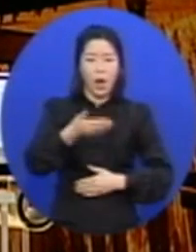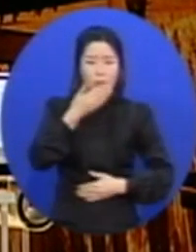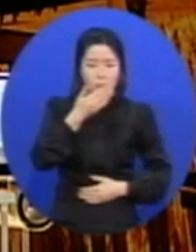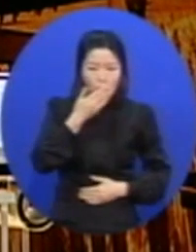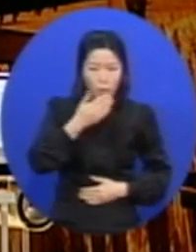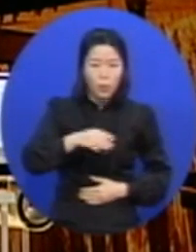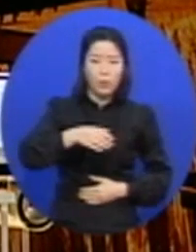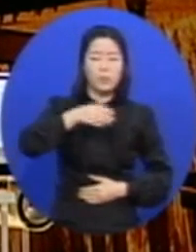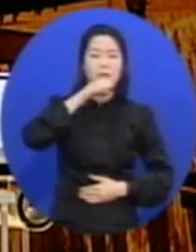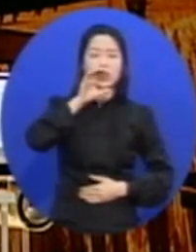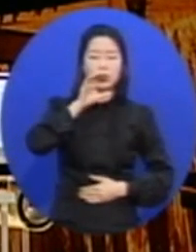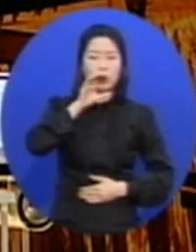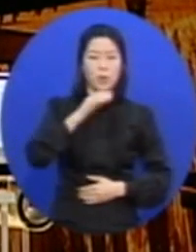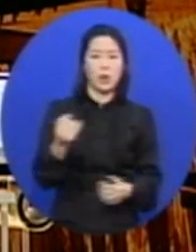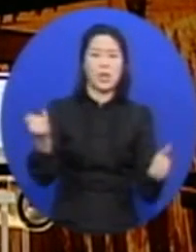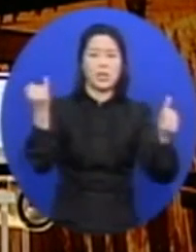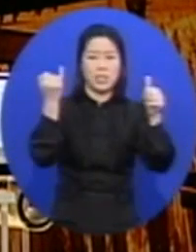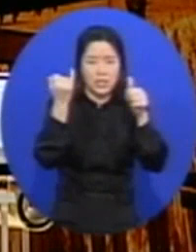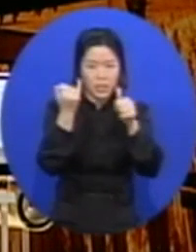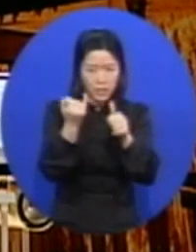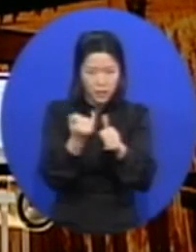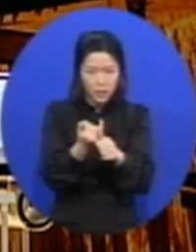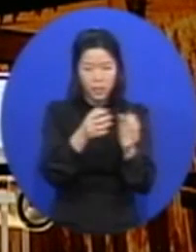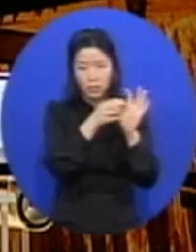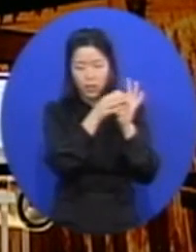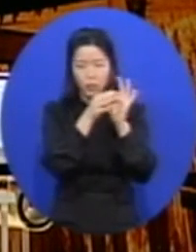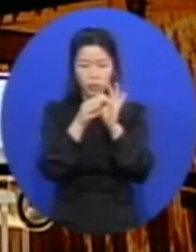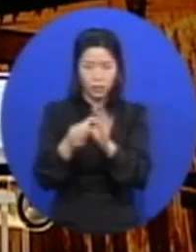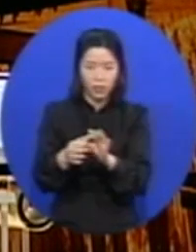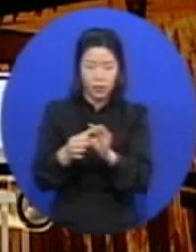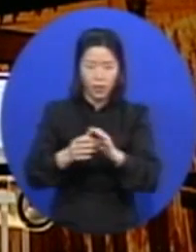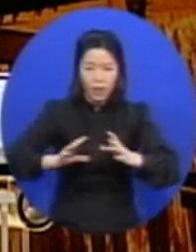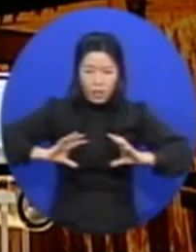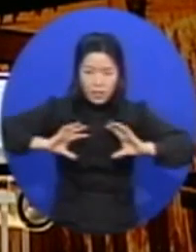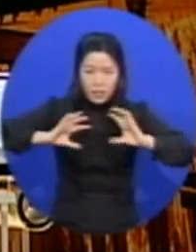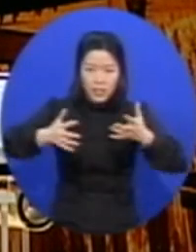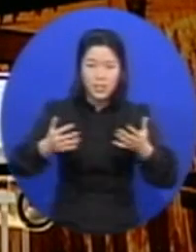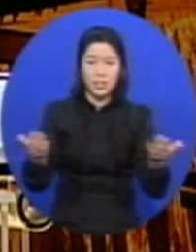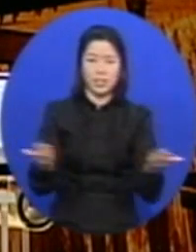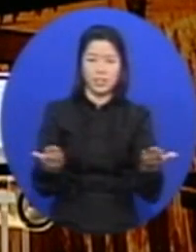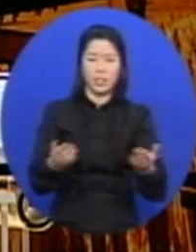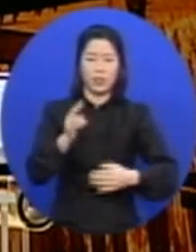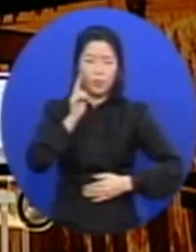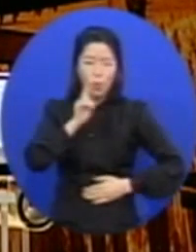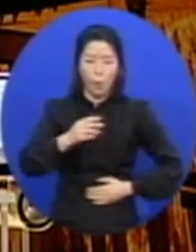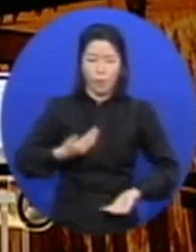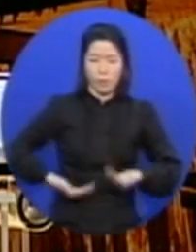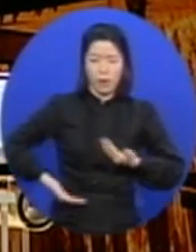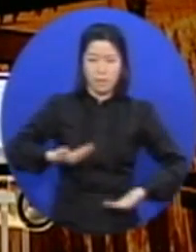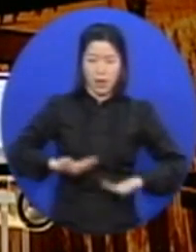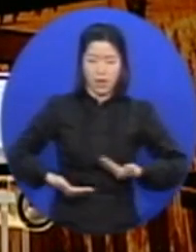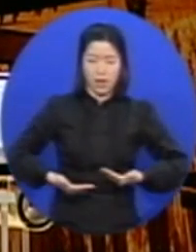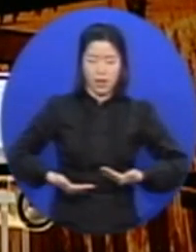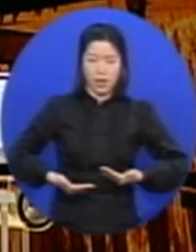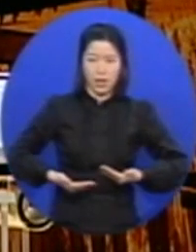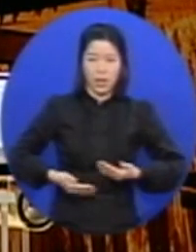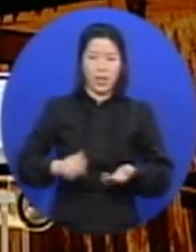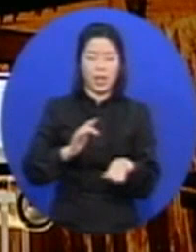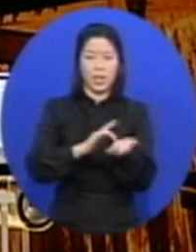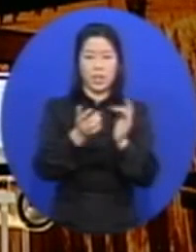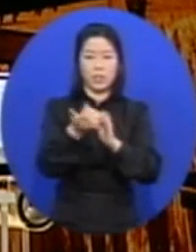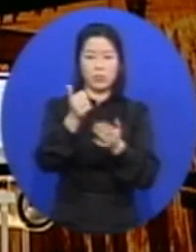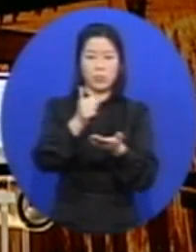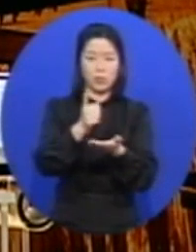마시고 취직하고 잠 극하고 세상살이에 너무 바빠서 예수님 오실 때 주님의